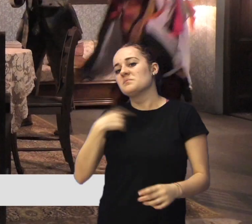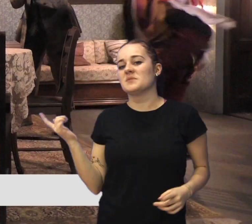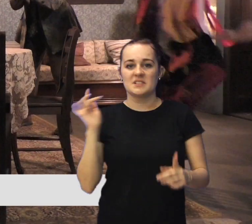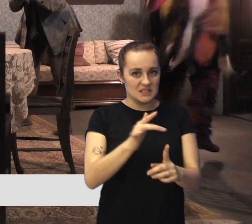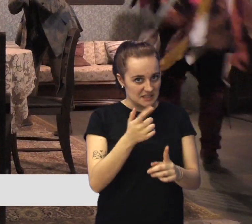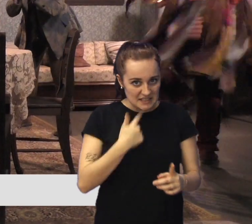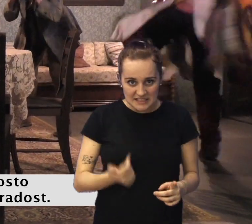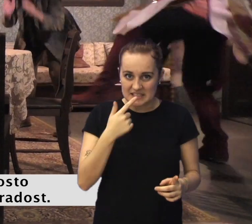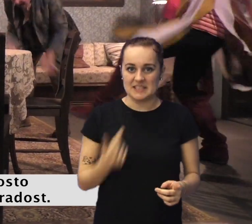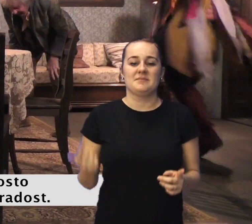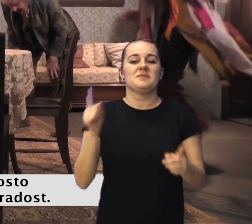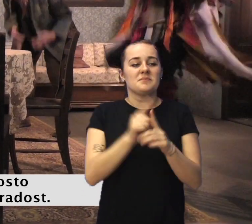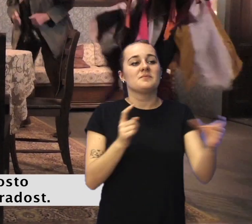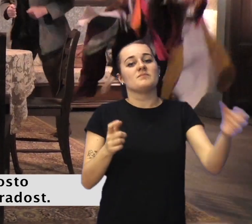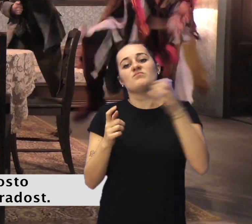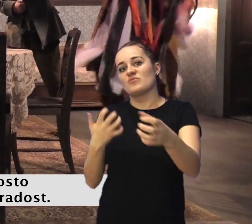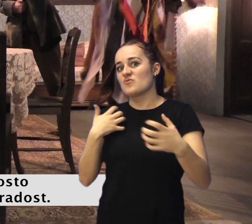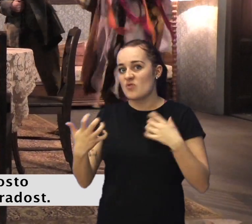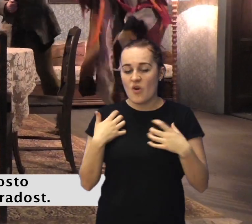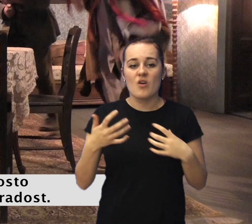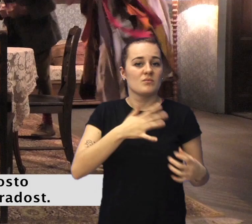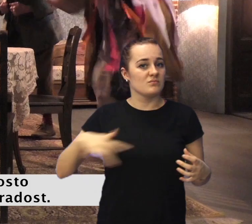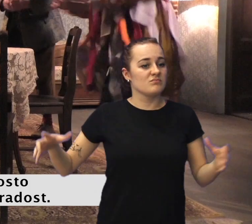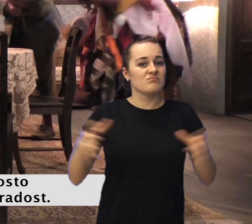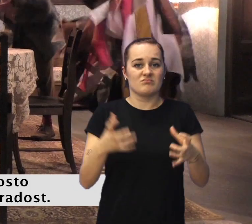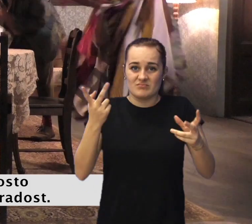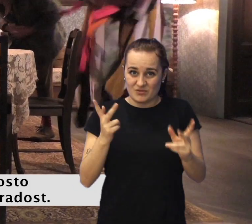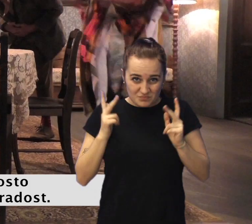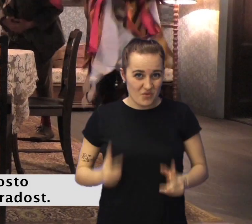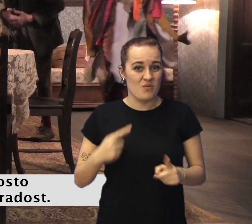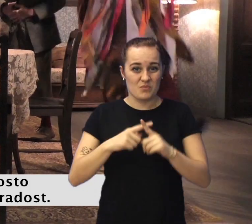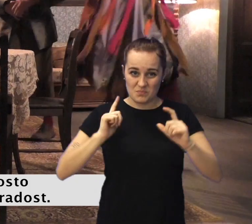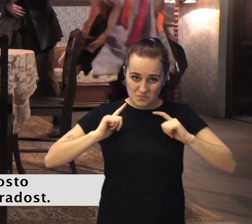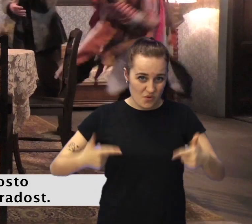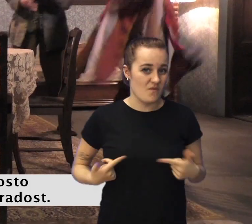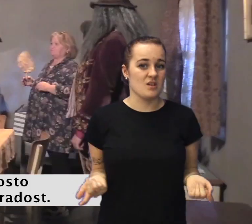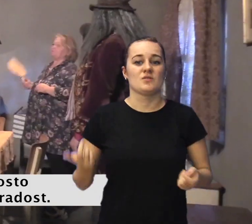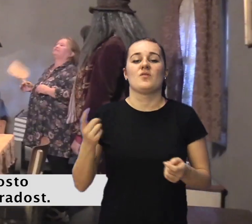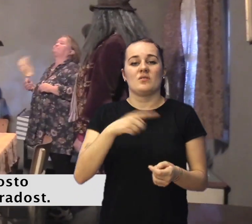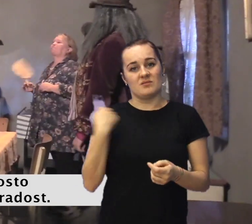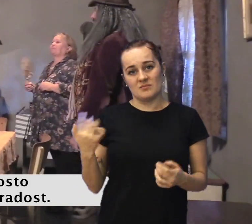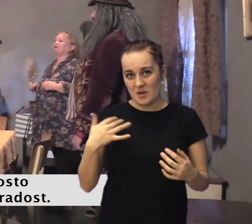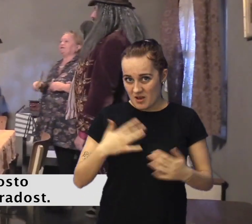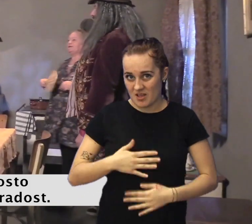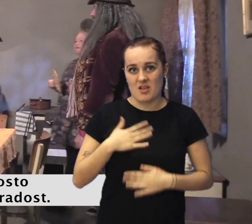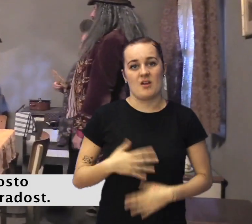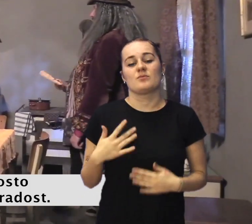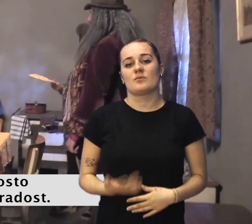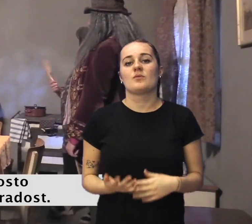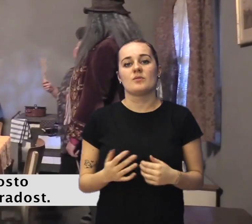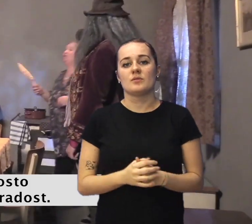tělo a můžu říct, že všichni přistupovali k natáčení naprosto profesionálně, takže máme z nich velkou